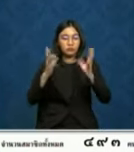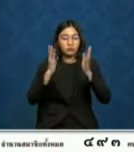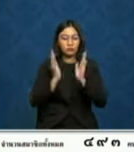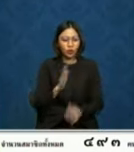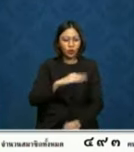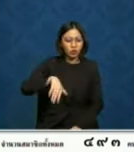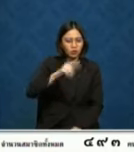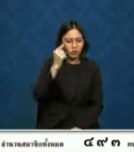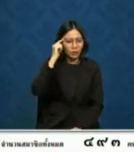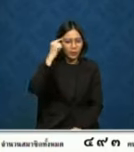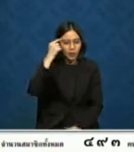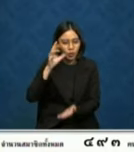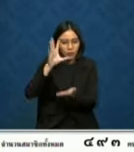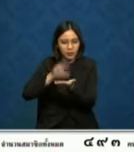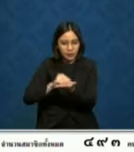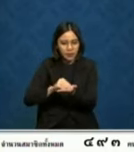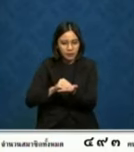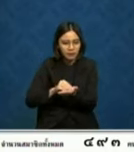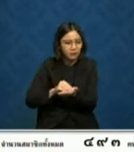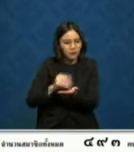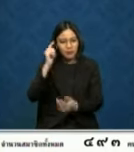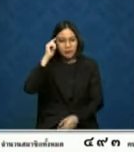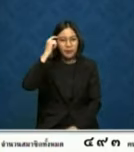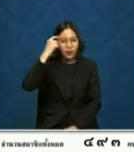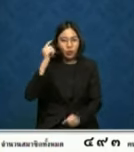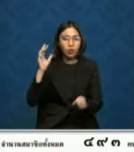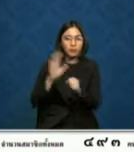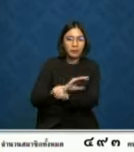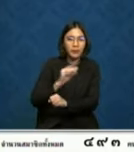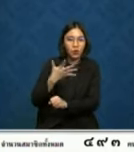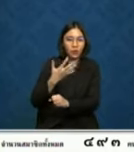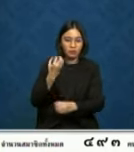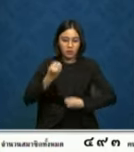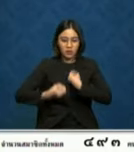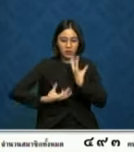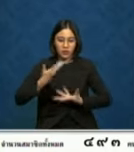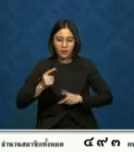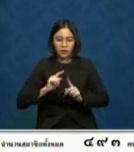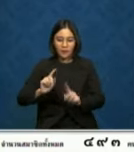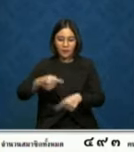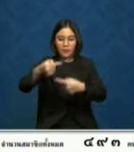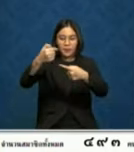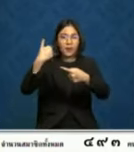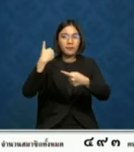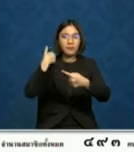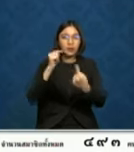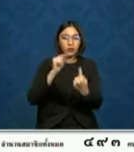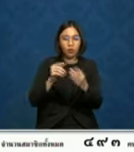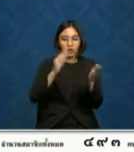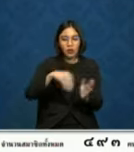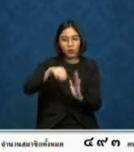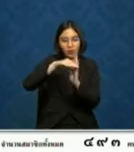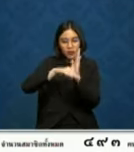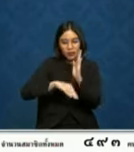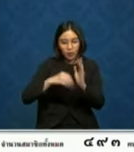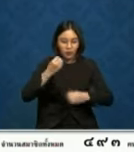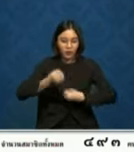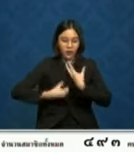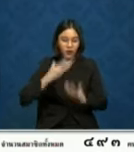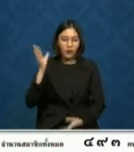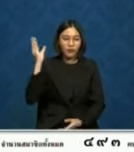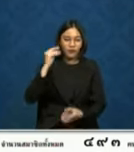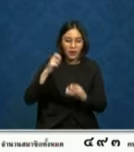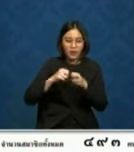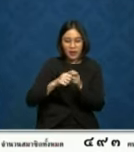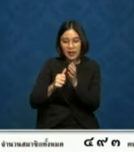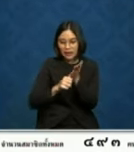ทั่วไปที่ไม่รู้ข้อมูลทั้ง 2มุมไม่รู้ข้อมูลครบถ้วนเข้ามาแสดงความคิดเห็นจำนวนมากทำให้กระบวนการรับฟังความคิดเห็นในการแก้ไขปัญหา